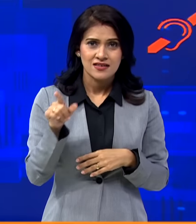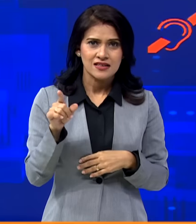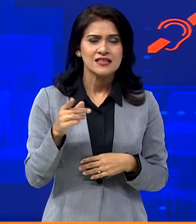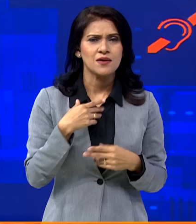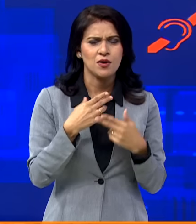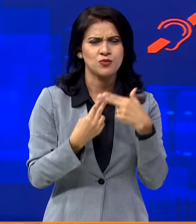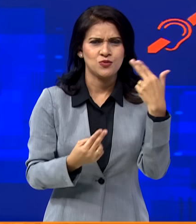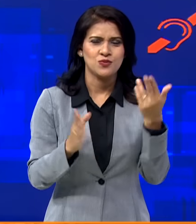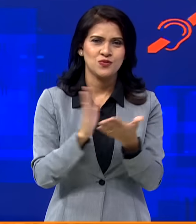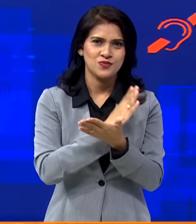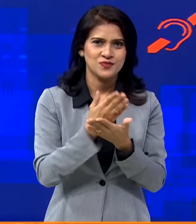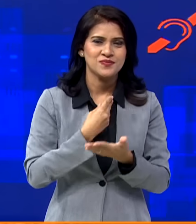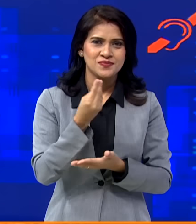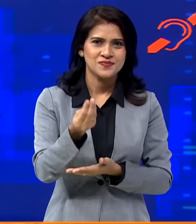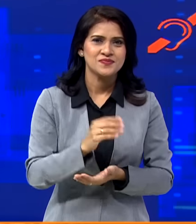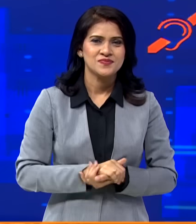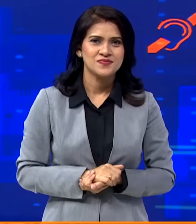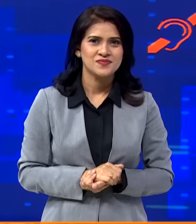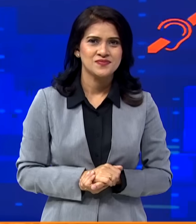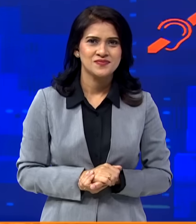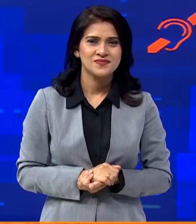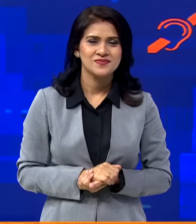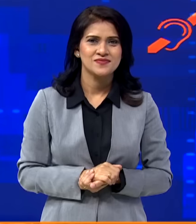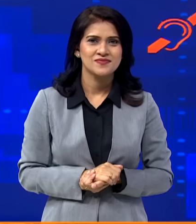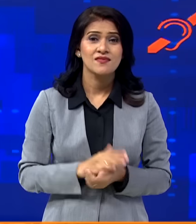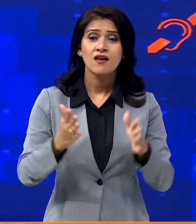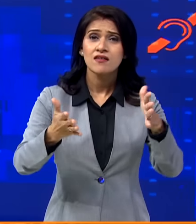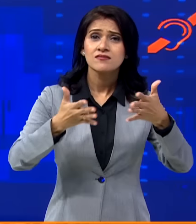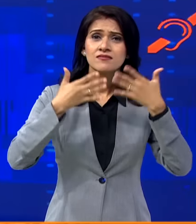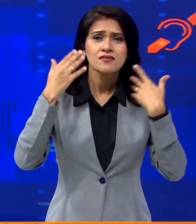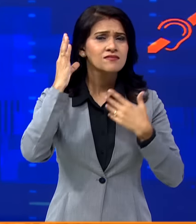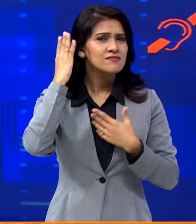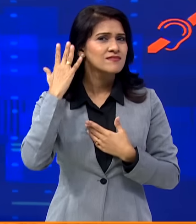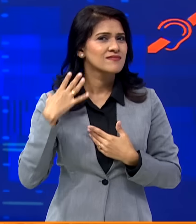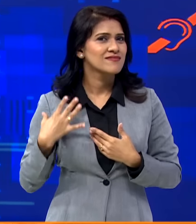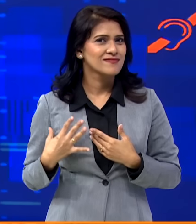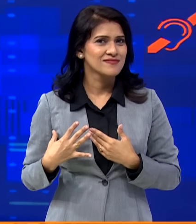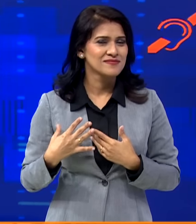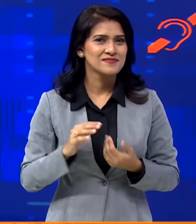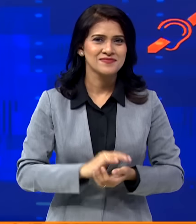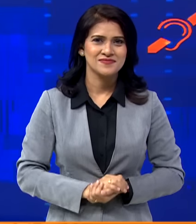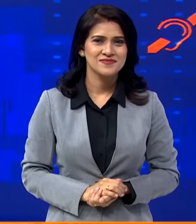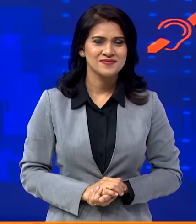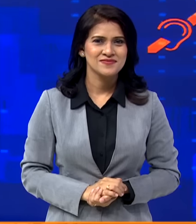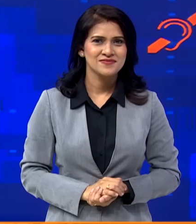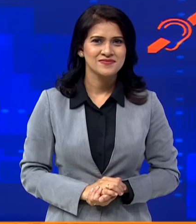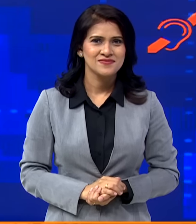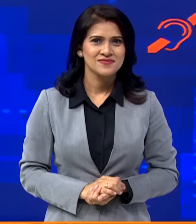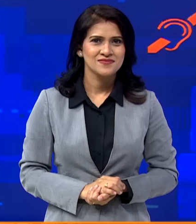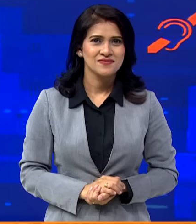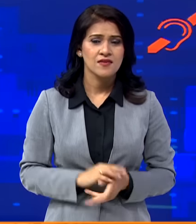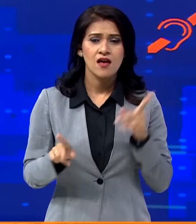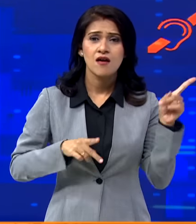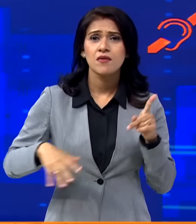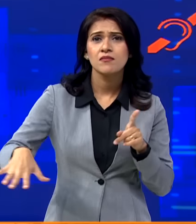हुआ है महकी हुई य जुल्फे महफिल पे